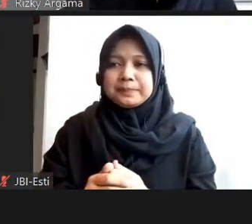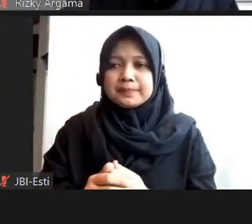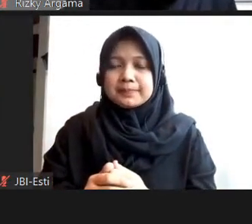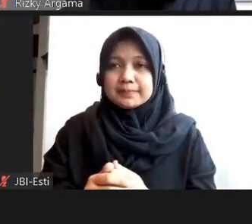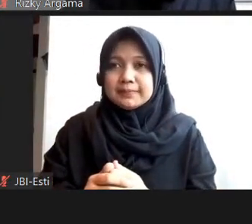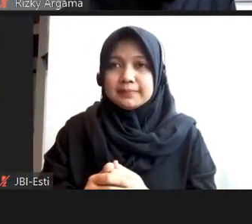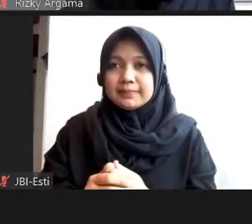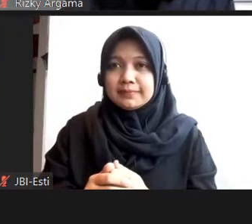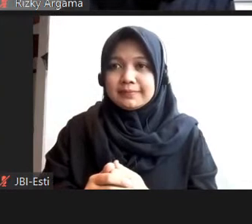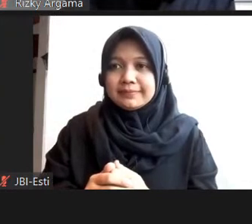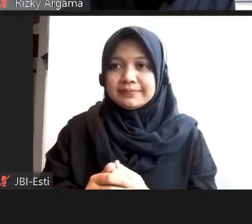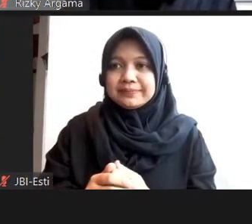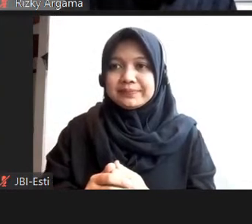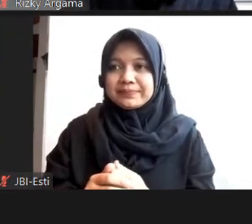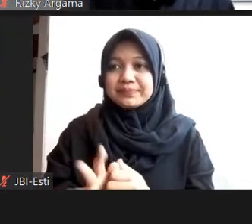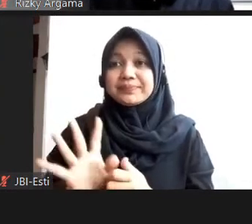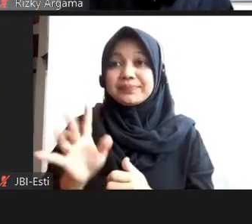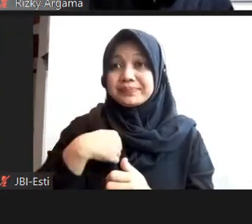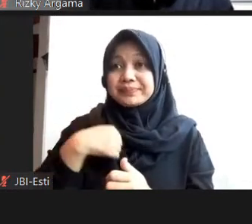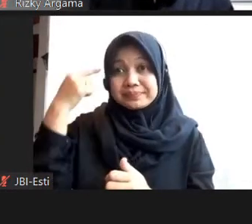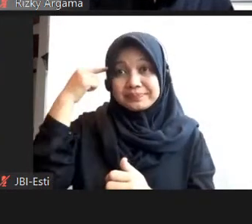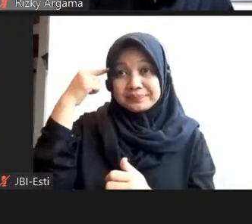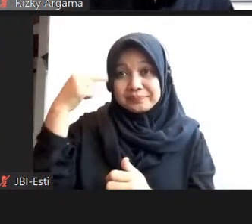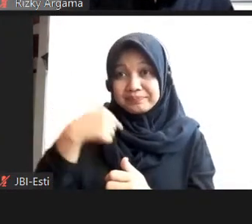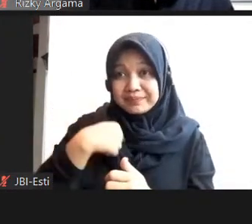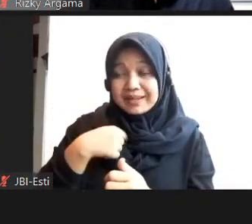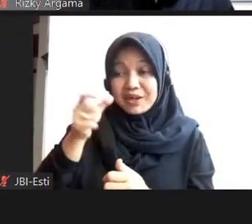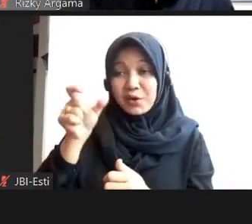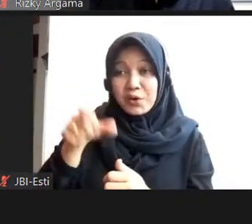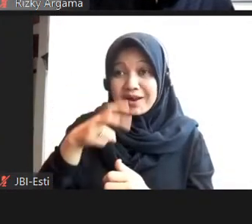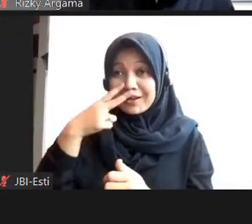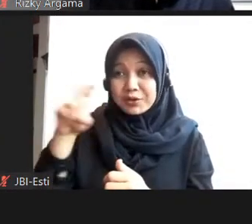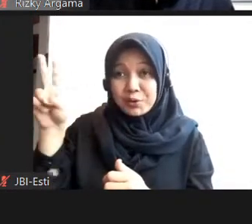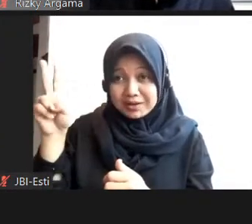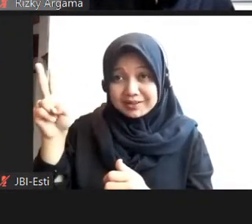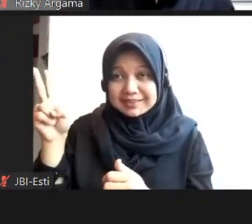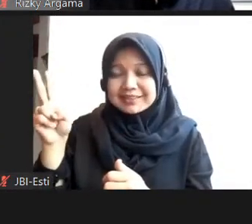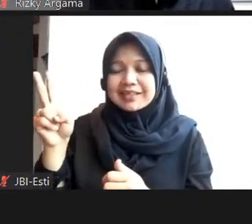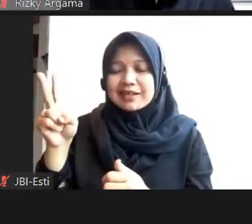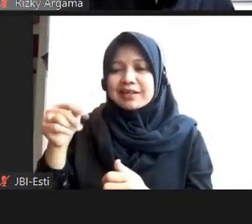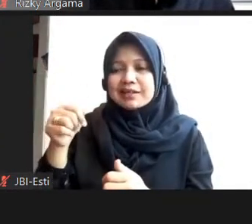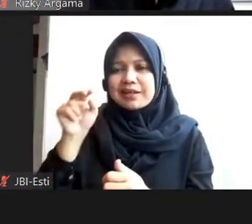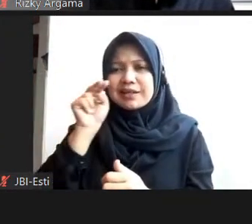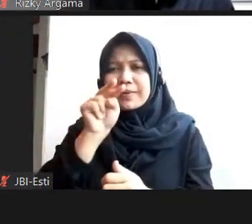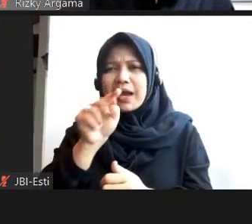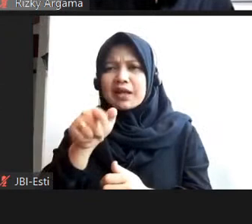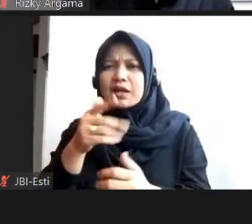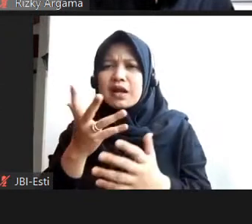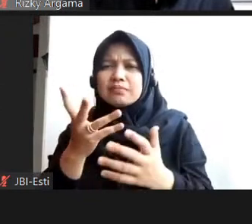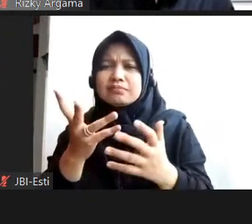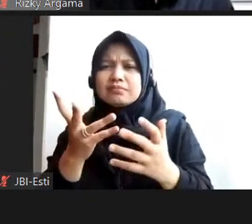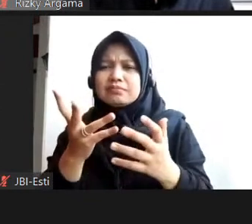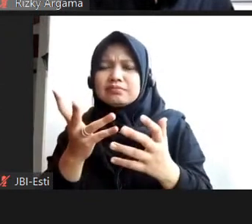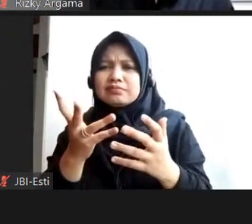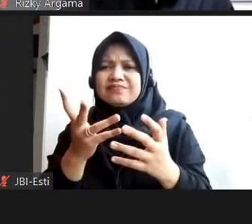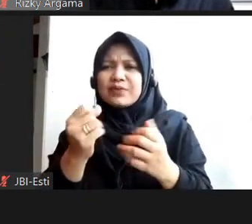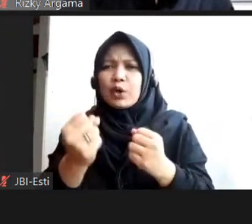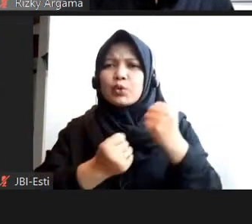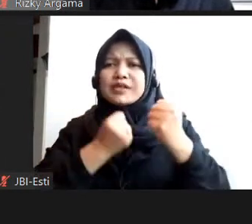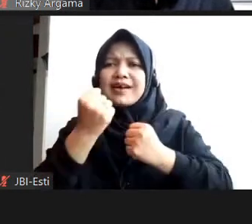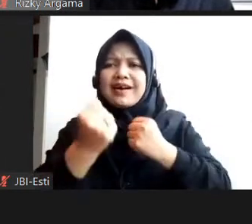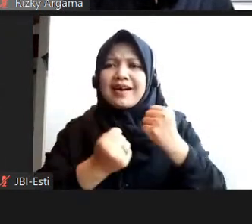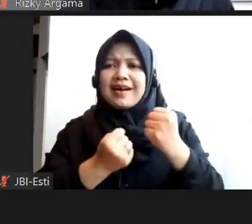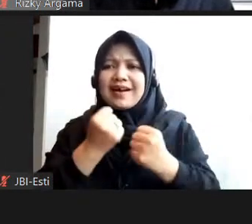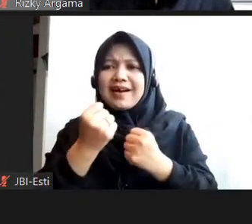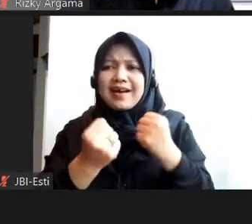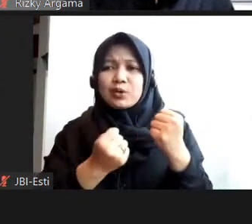dari hemat saya, dari orang luar, ada upaya untuk sedikit meredam pembahasan tentang COVID